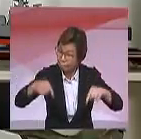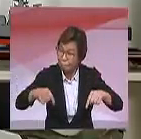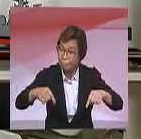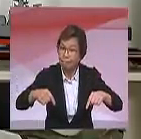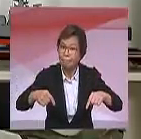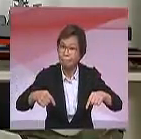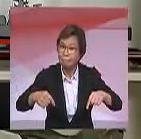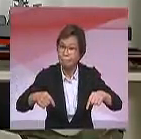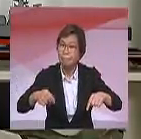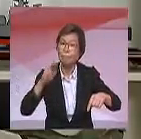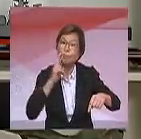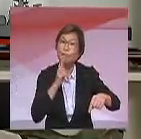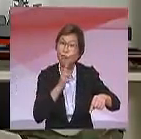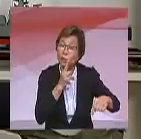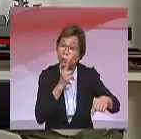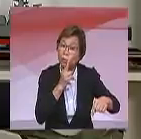adalah